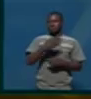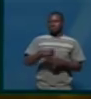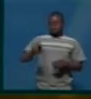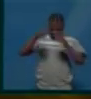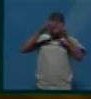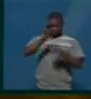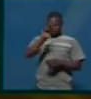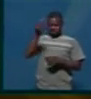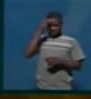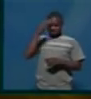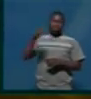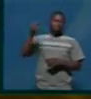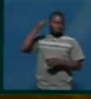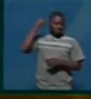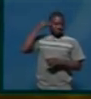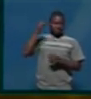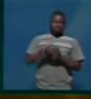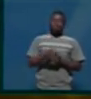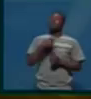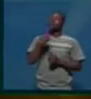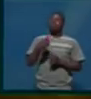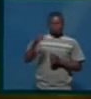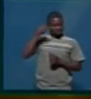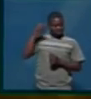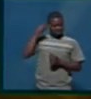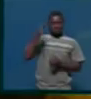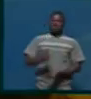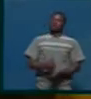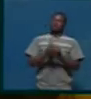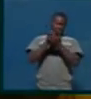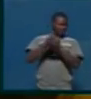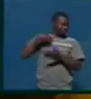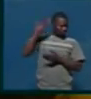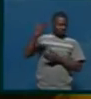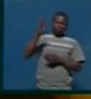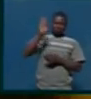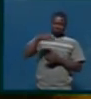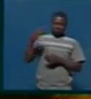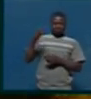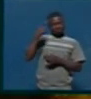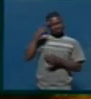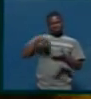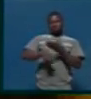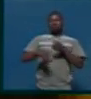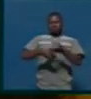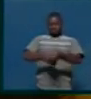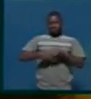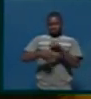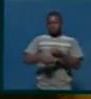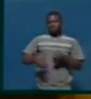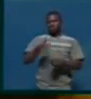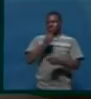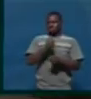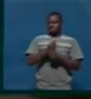a manifesté le soutien du Japon au Burkina dans les domaines de l'agriculture et des travaux publics, surtout le financement du bitumage de la